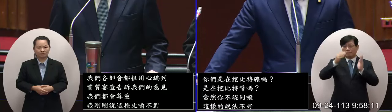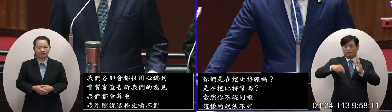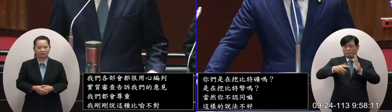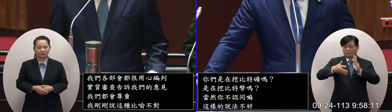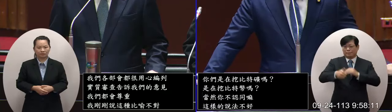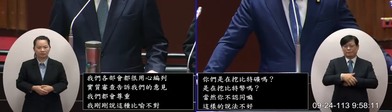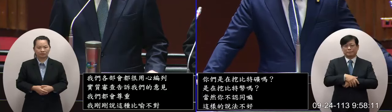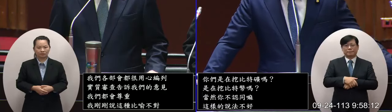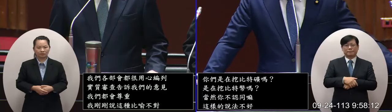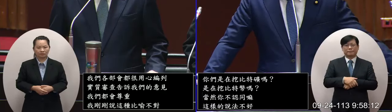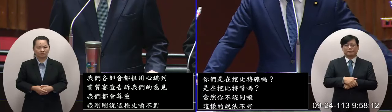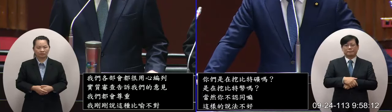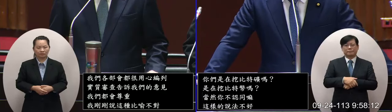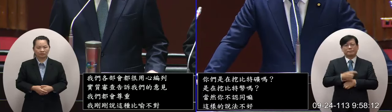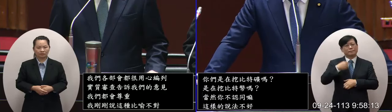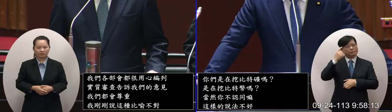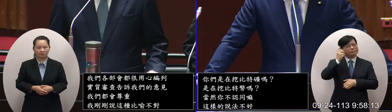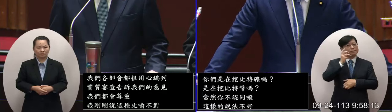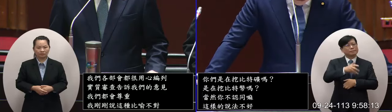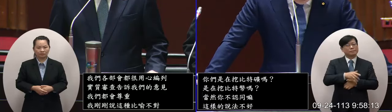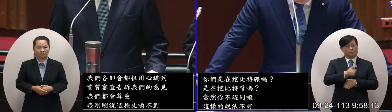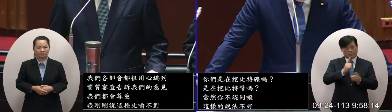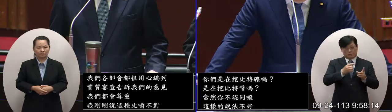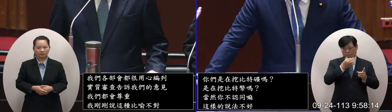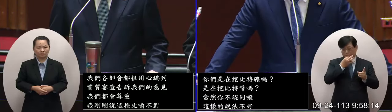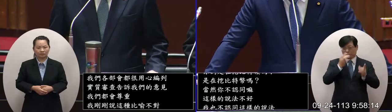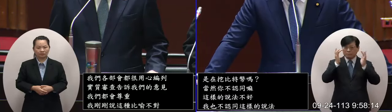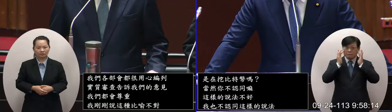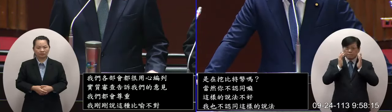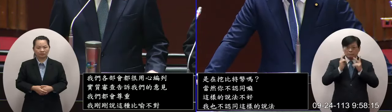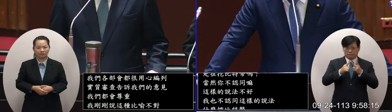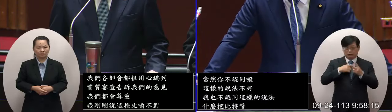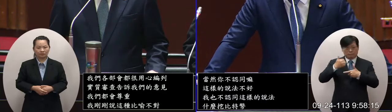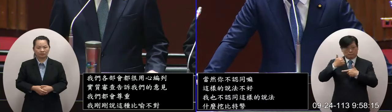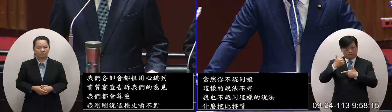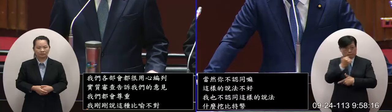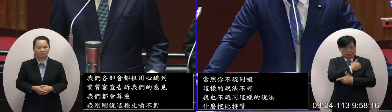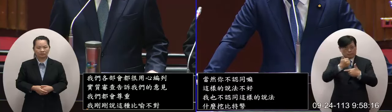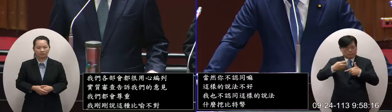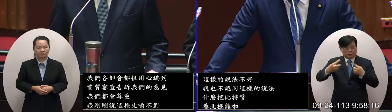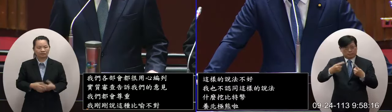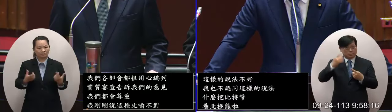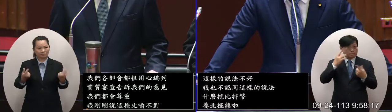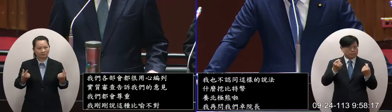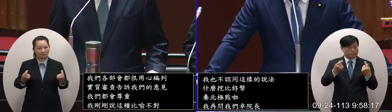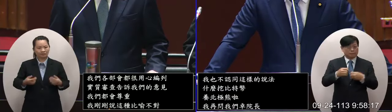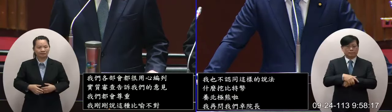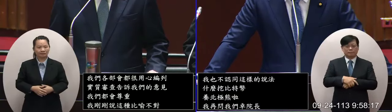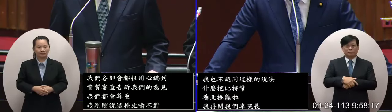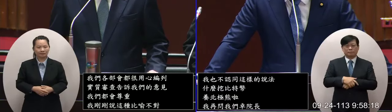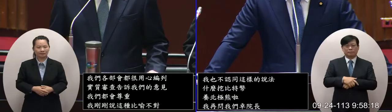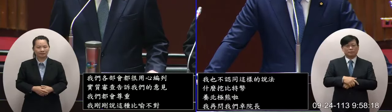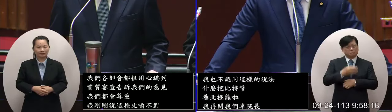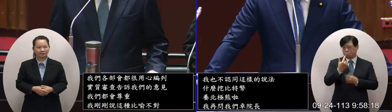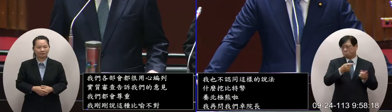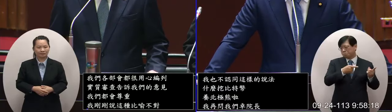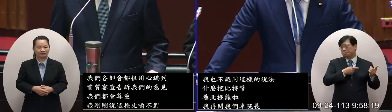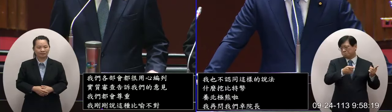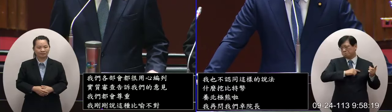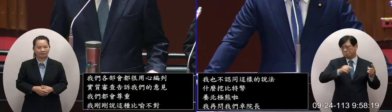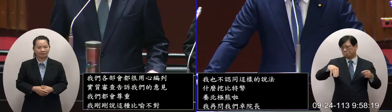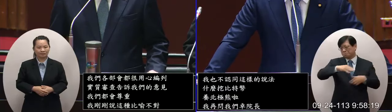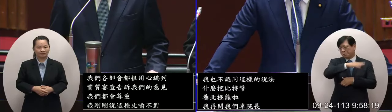哈，我想问一下，你比较怕热还是陈建仁比较怕热？ 一样， 一样啊！不，我觉得你比较怕